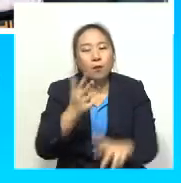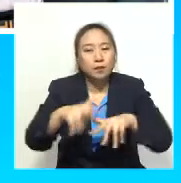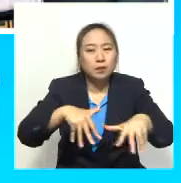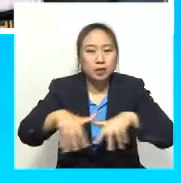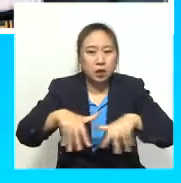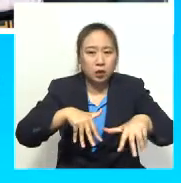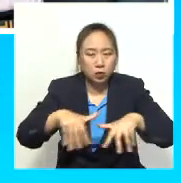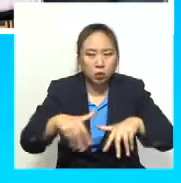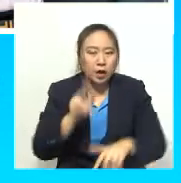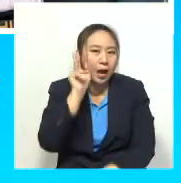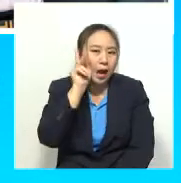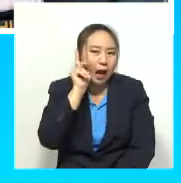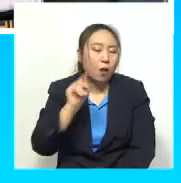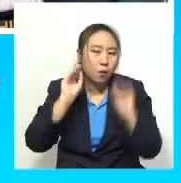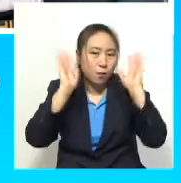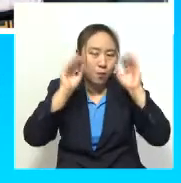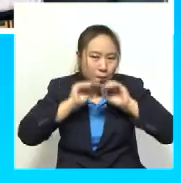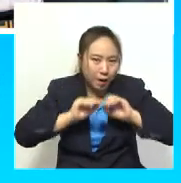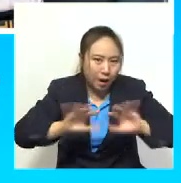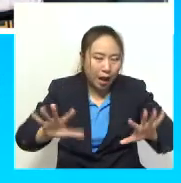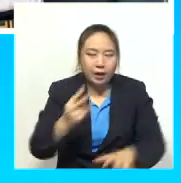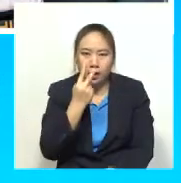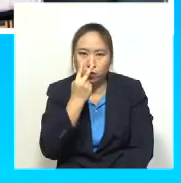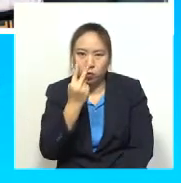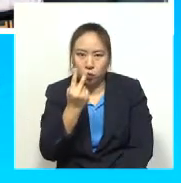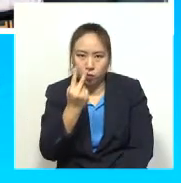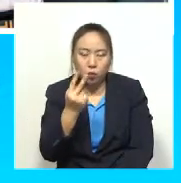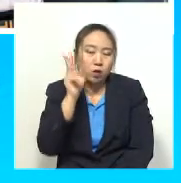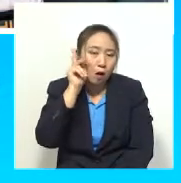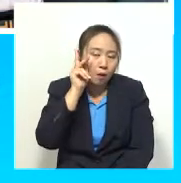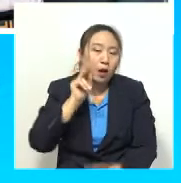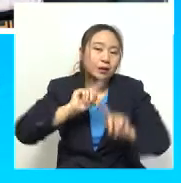ครับติดตามประกาศจากทางจังหวัดนะครับหรือทางข้อมูลข่าวสาร